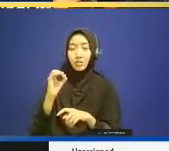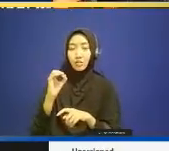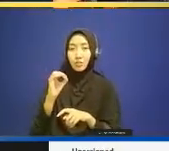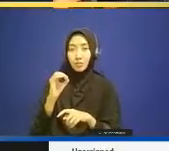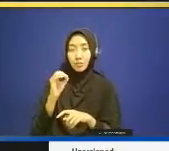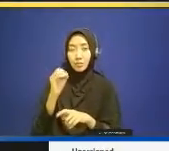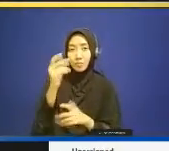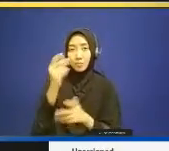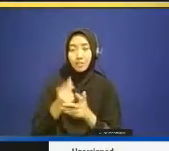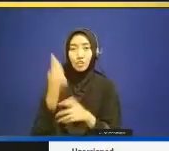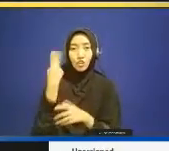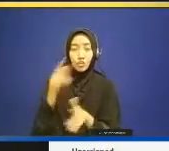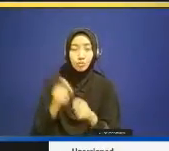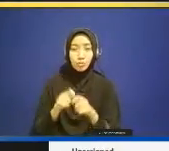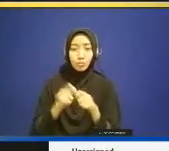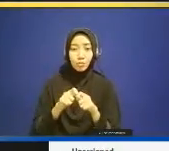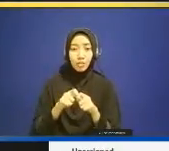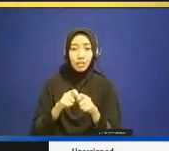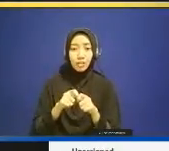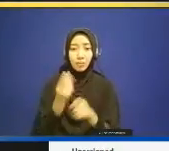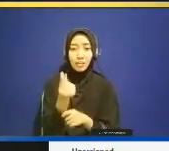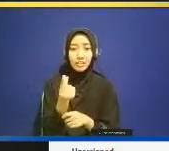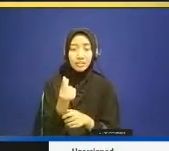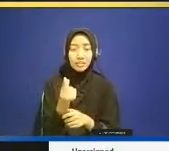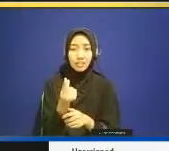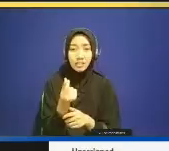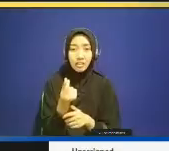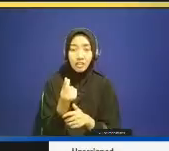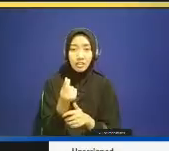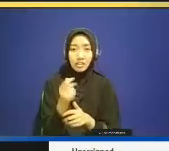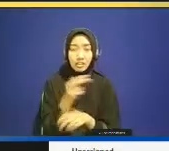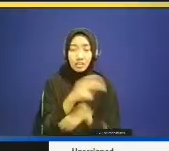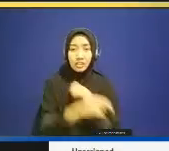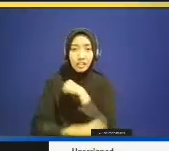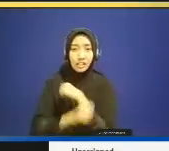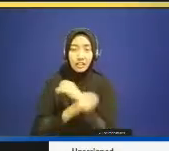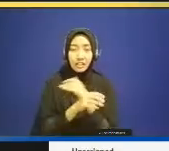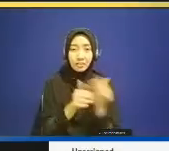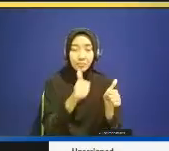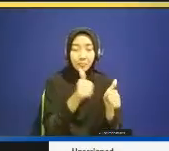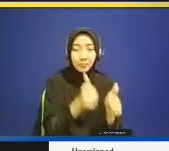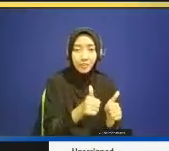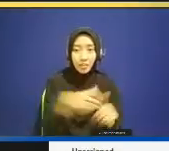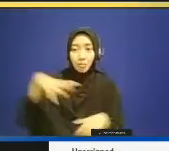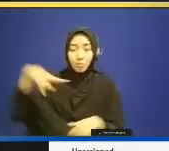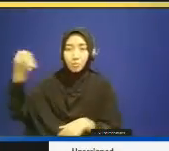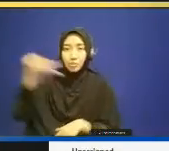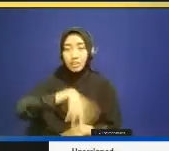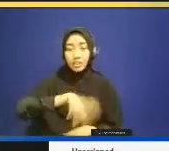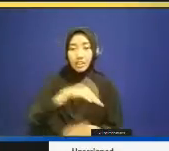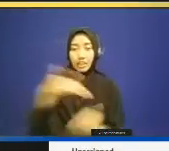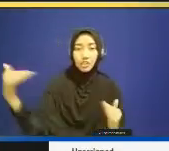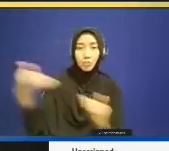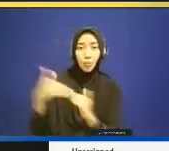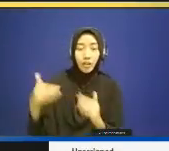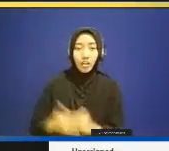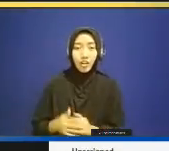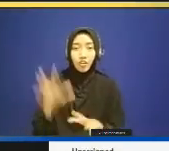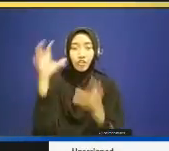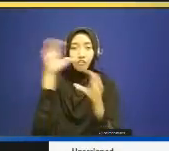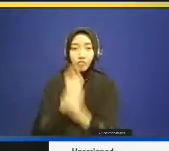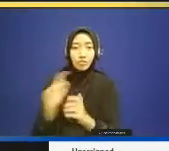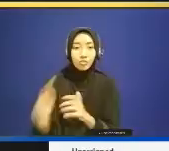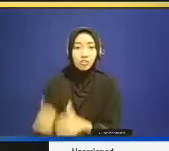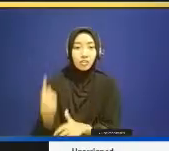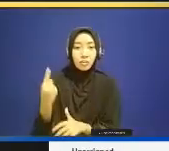untuk menciptakan Belanja Negara yang lebih efisien sinergis antara pusat dan daerah fokus pada